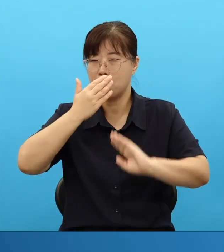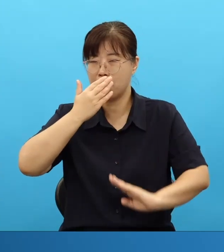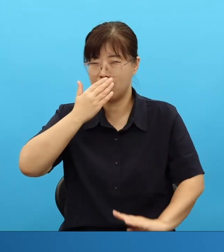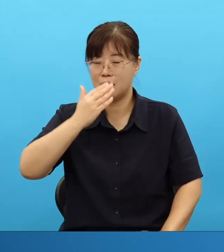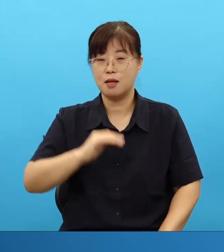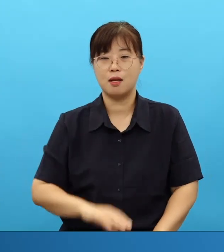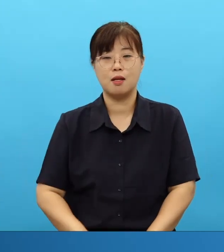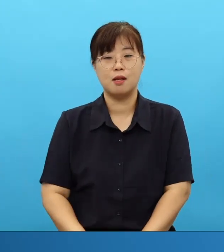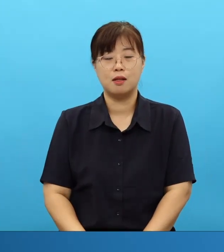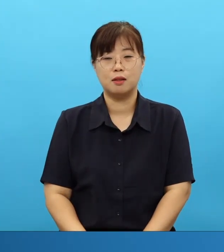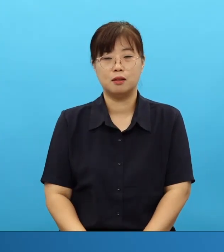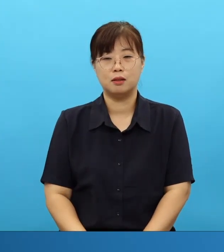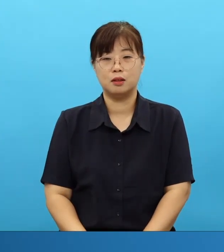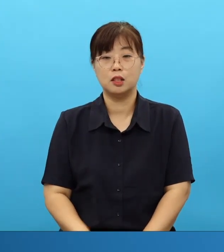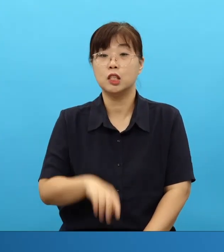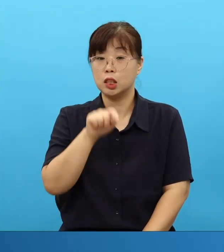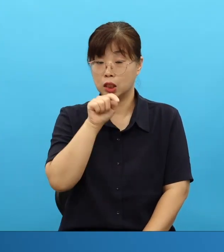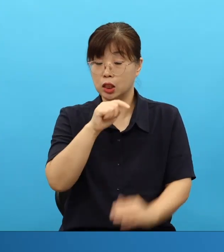이게 망대